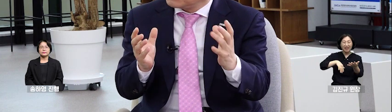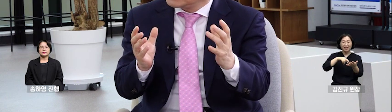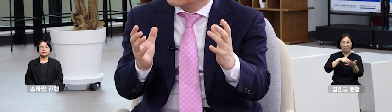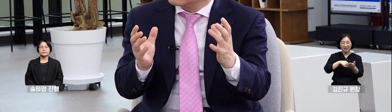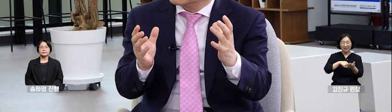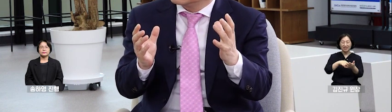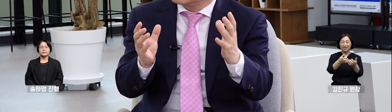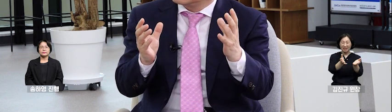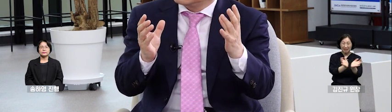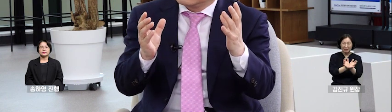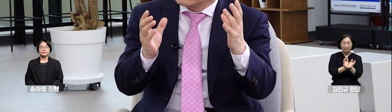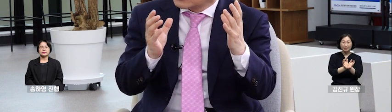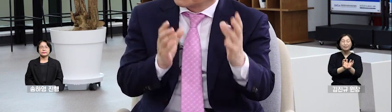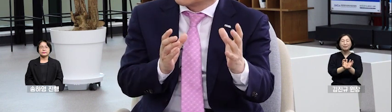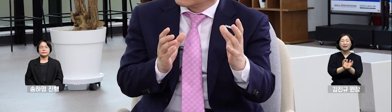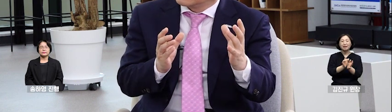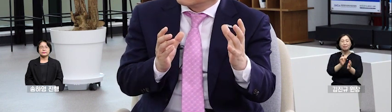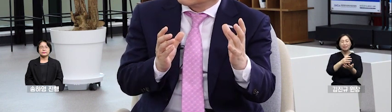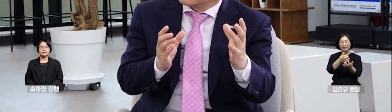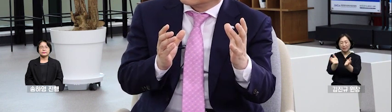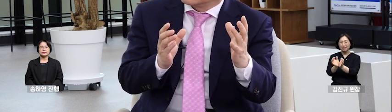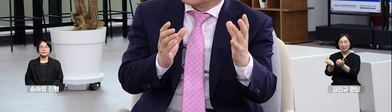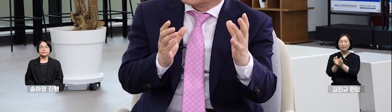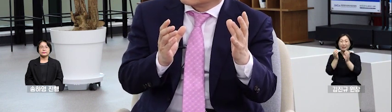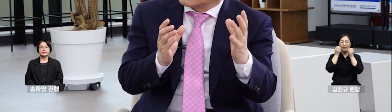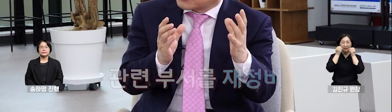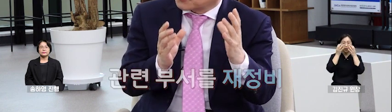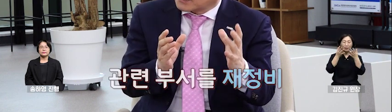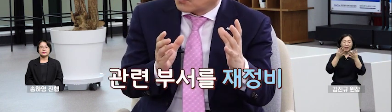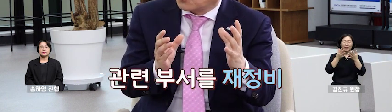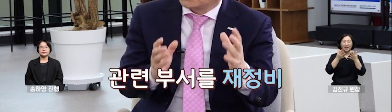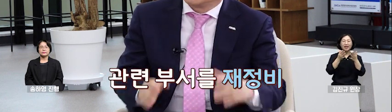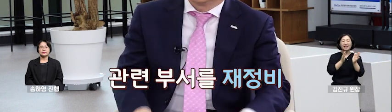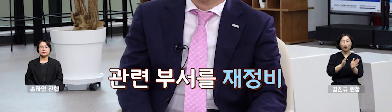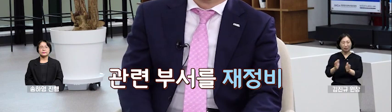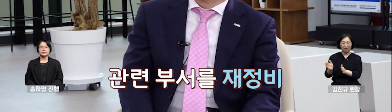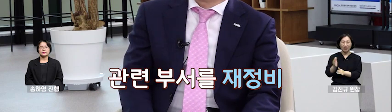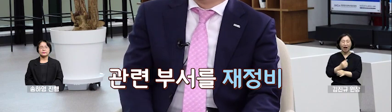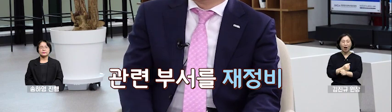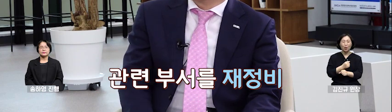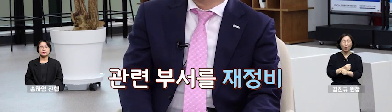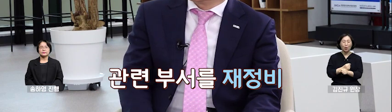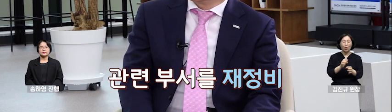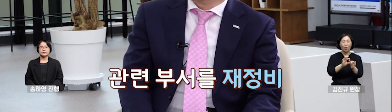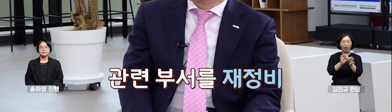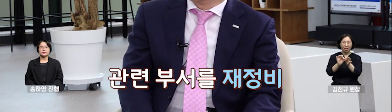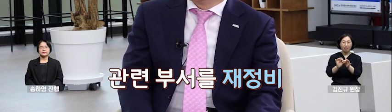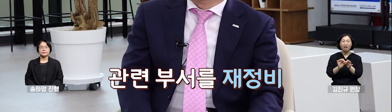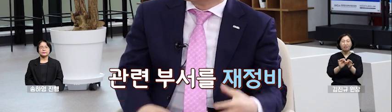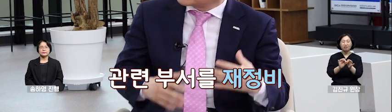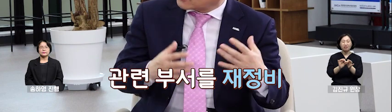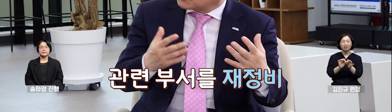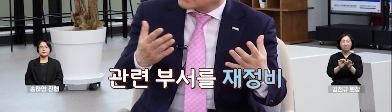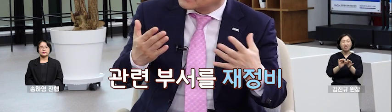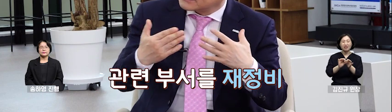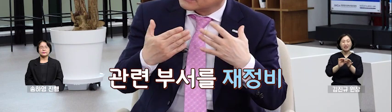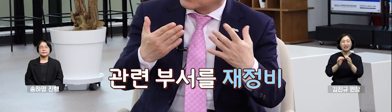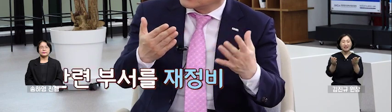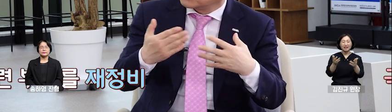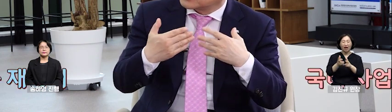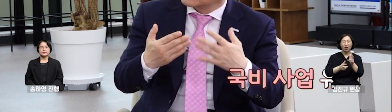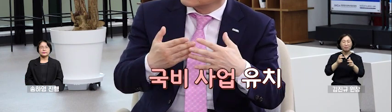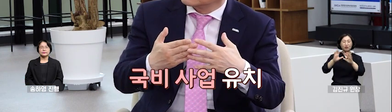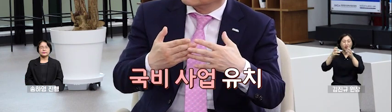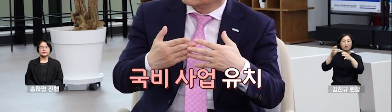관련된 팀들을 새롭게 에 에 재정비하고 그 또 관련해서 저희가 이제 국비 사업을 사실